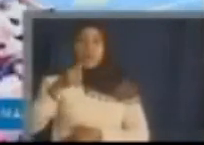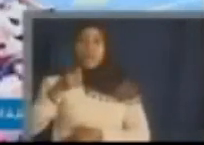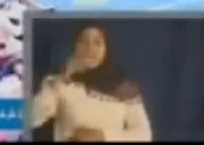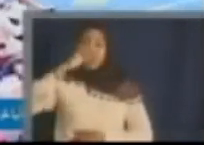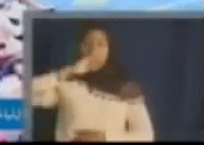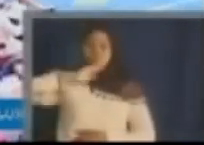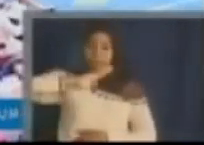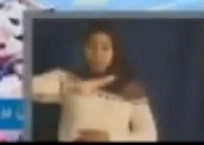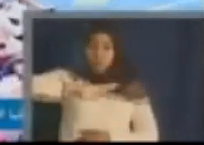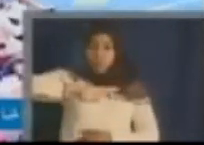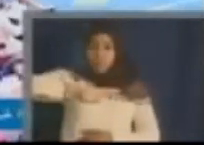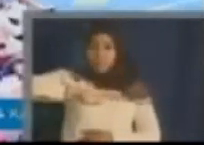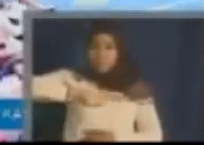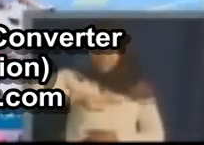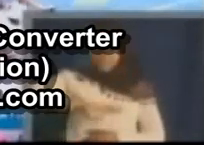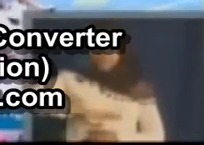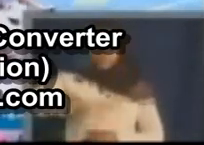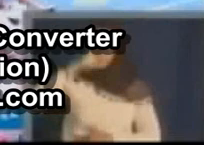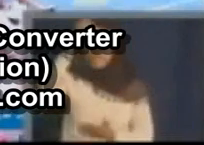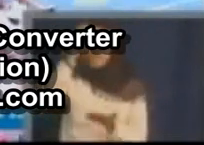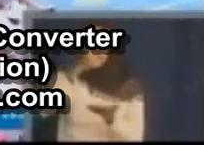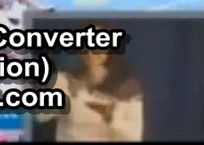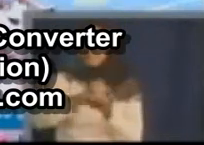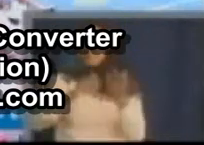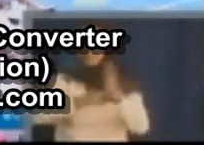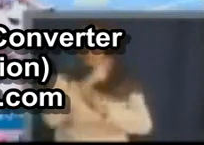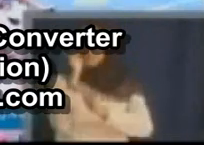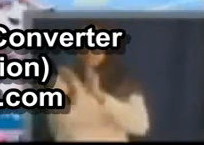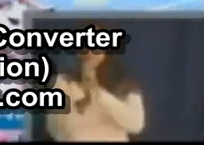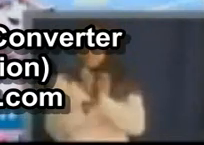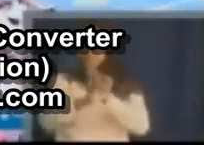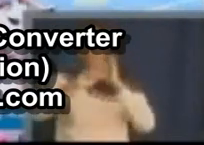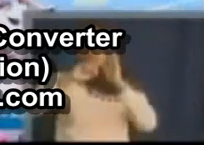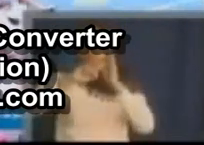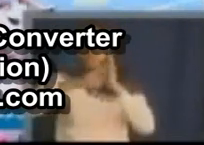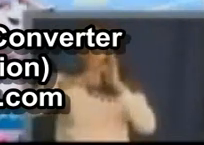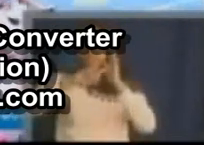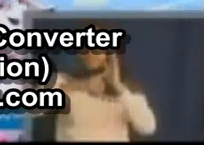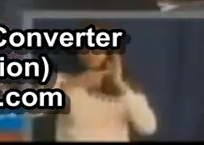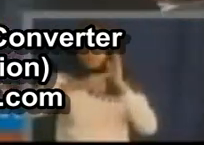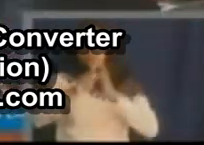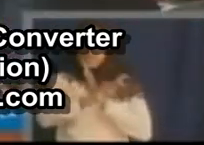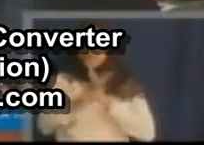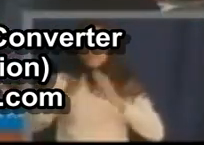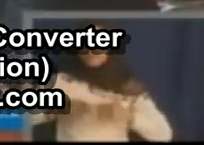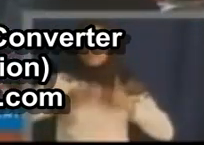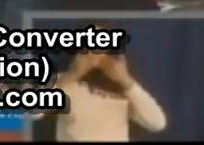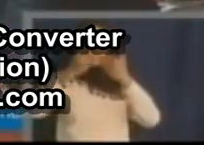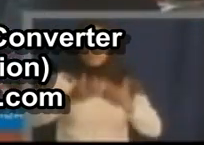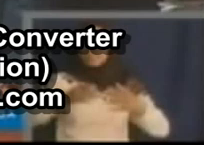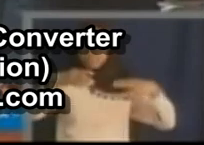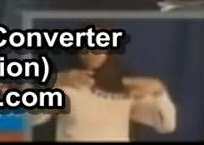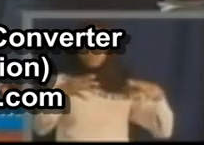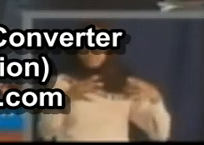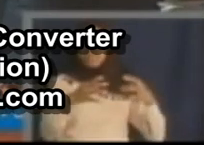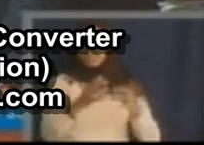wanaoridhia azimio la mabadiliko ya kanuni kama lilivyowasilishwa na kamati